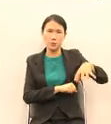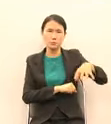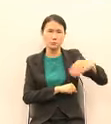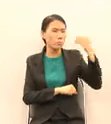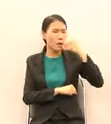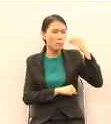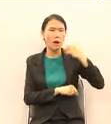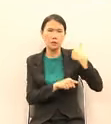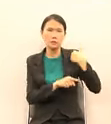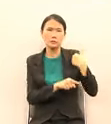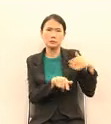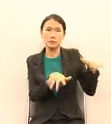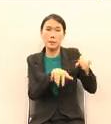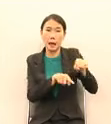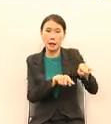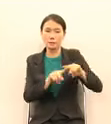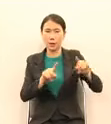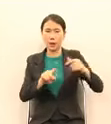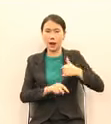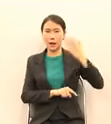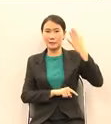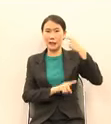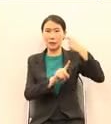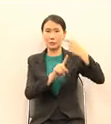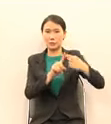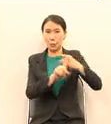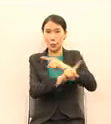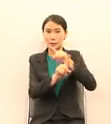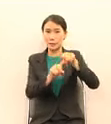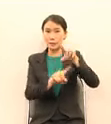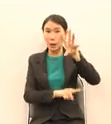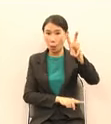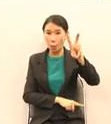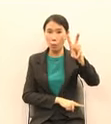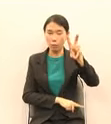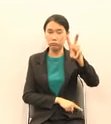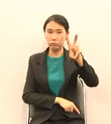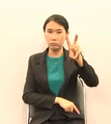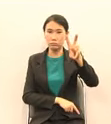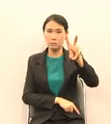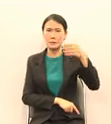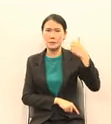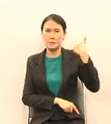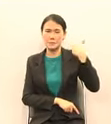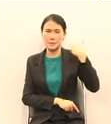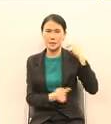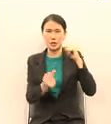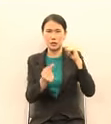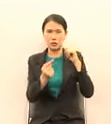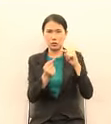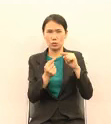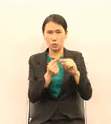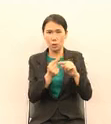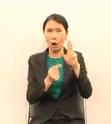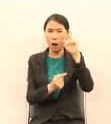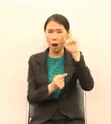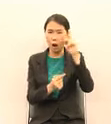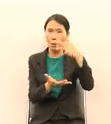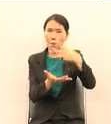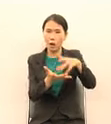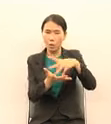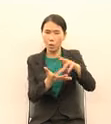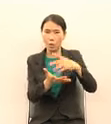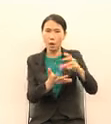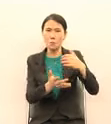ะแต่ว่าที่วันที่6เนี่ยถือเป็นวันที่มีรายการใหญ่ถูกไหมครับ